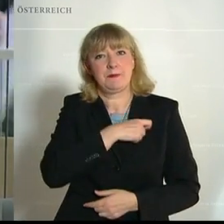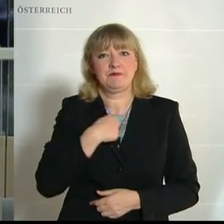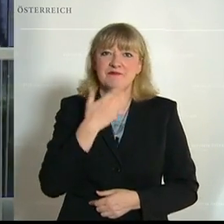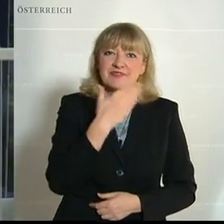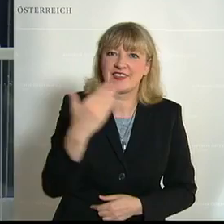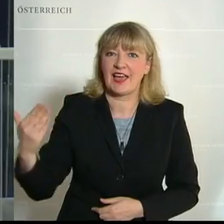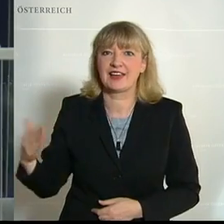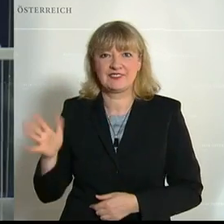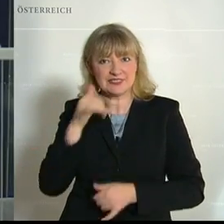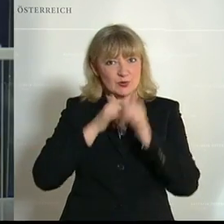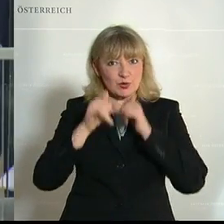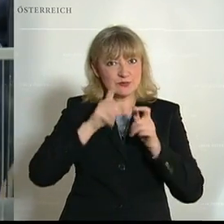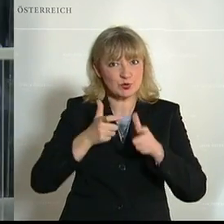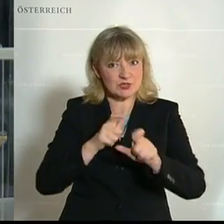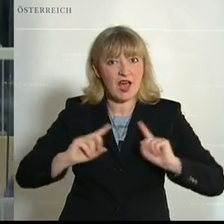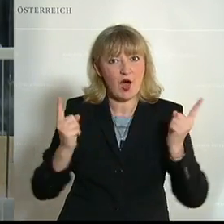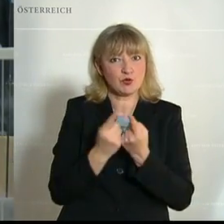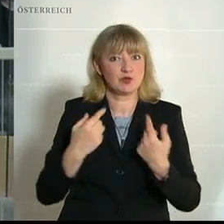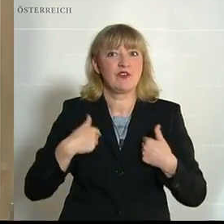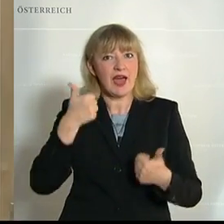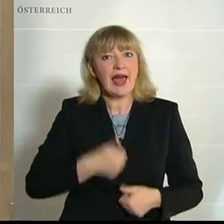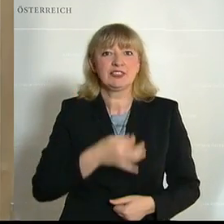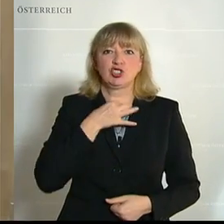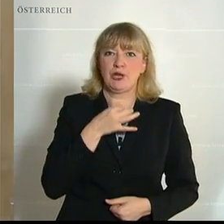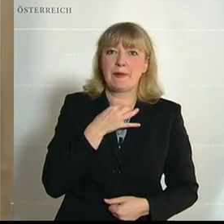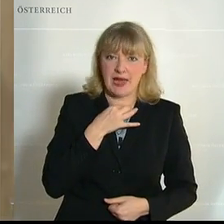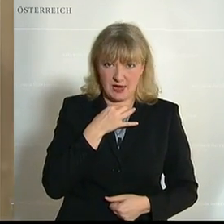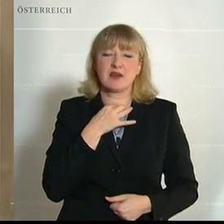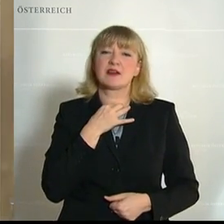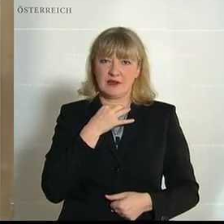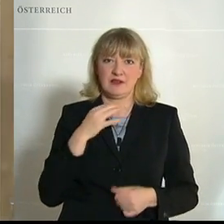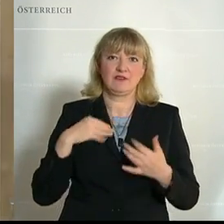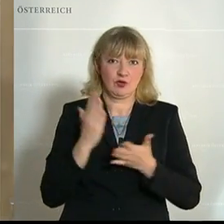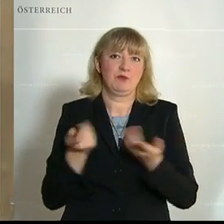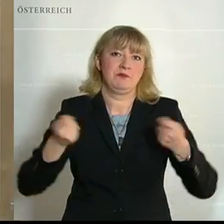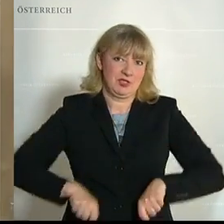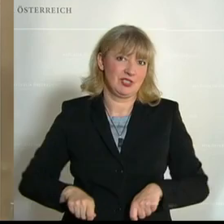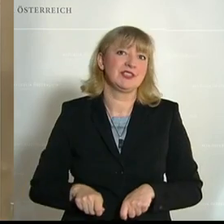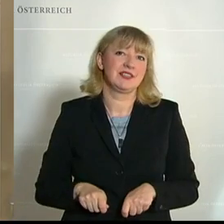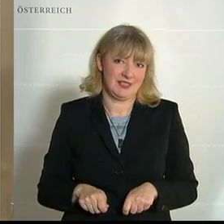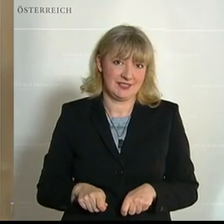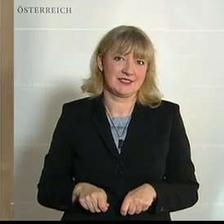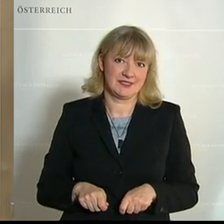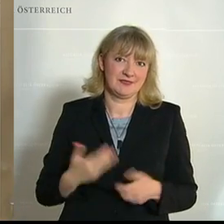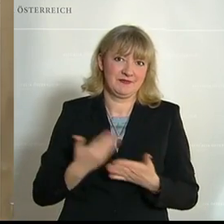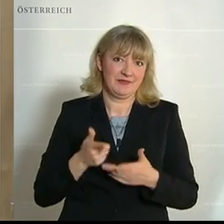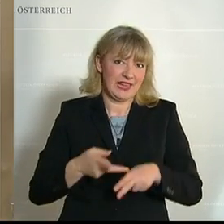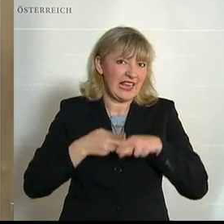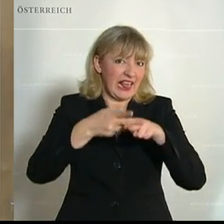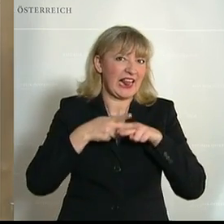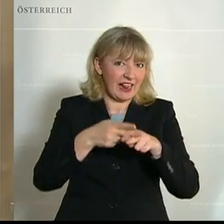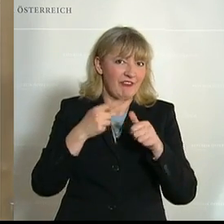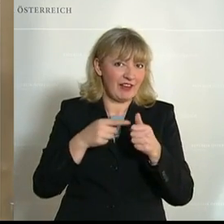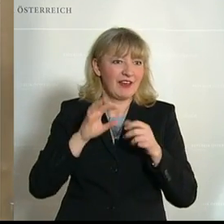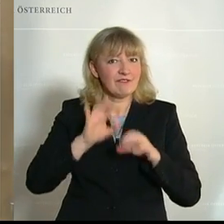bedanken. Wir haben im Tourismusausschuss einstimmig das schon beschließen können. Diese Hilfen, die